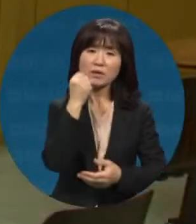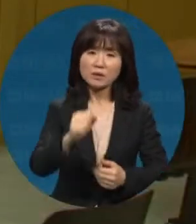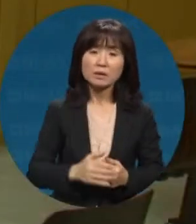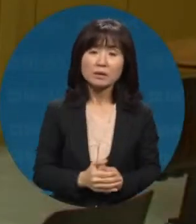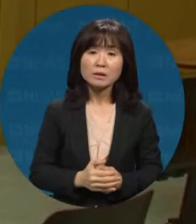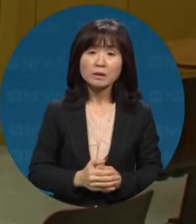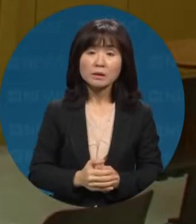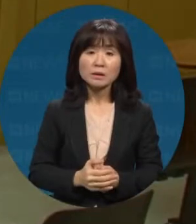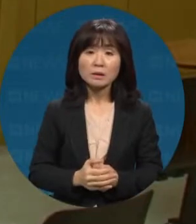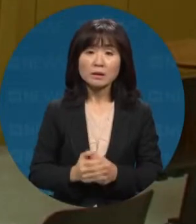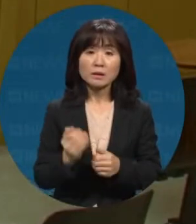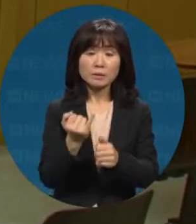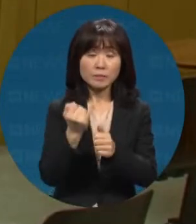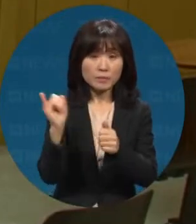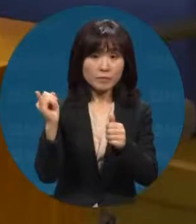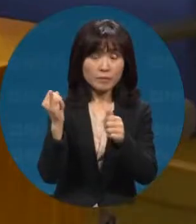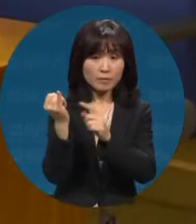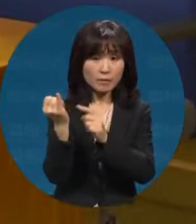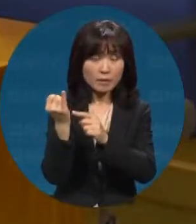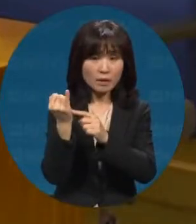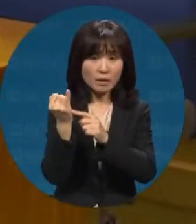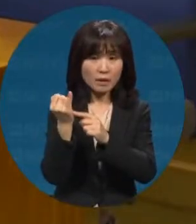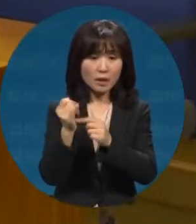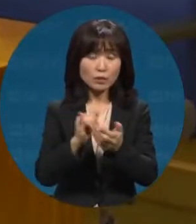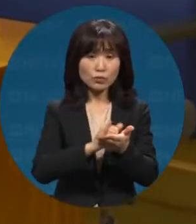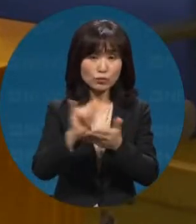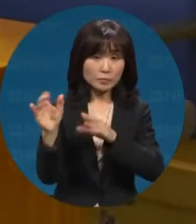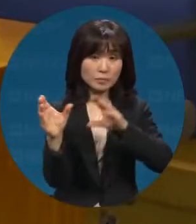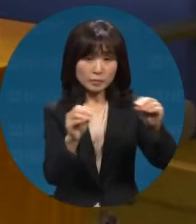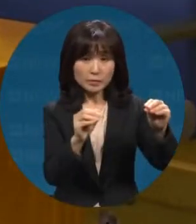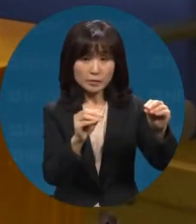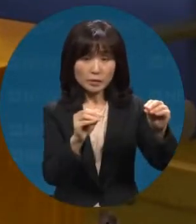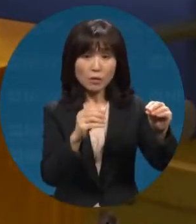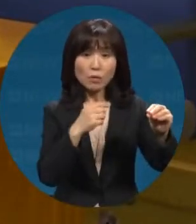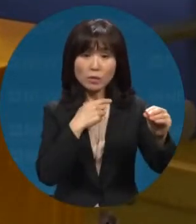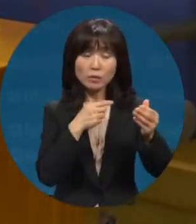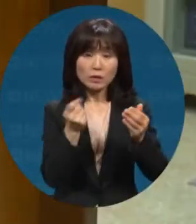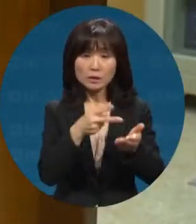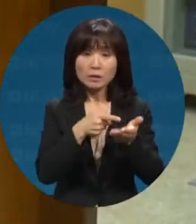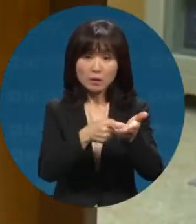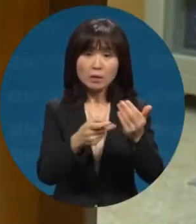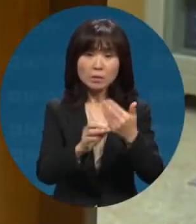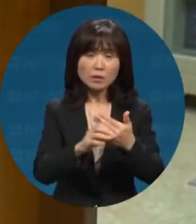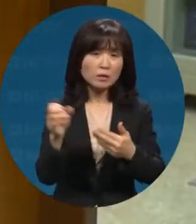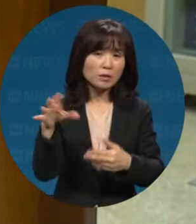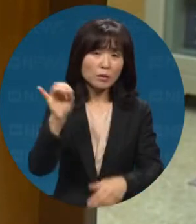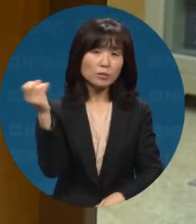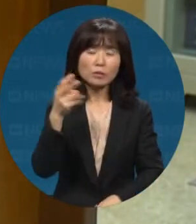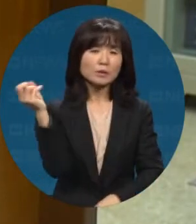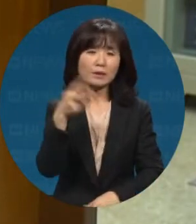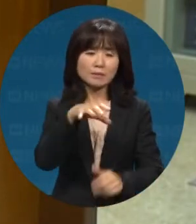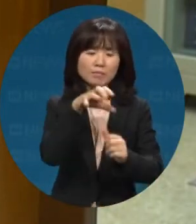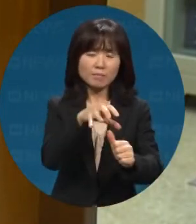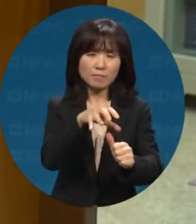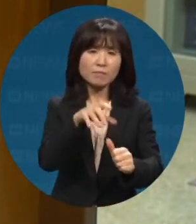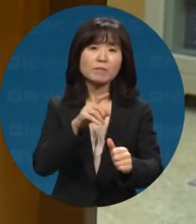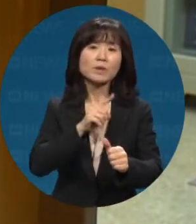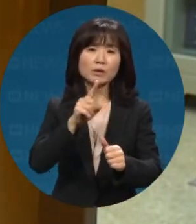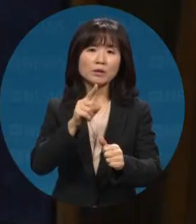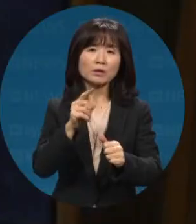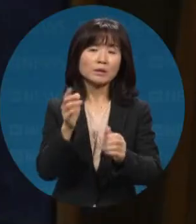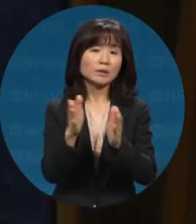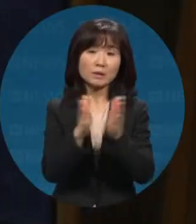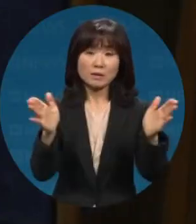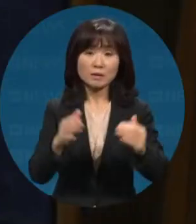현행법상 김씨가 전 배우자의 출국 금지를 신청하려면 다시 감치명령부터 받아야 하는 상황 양육비 이행이 되지